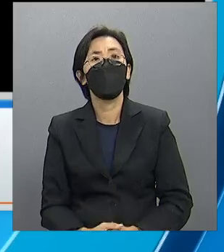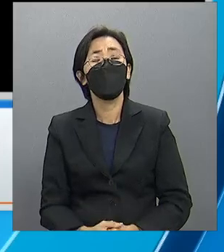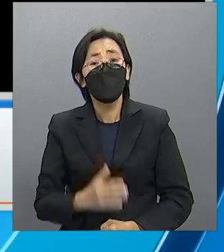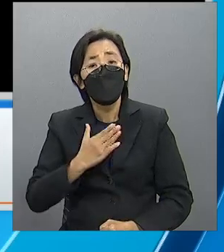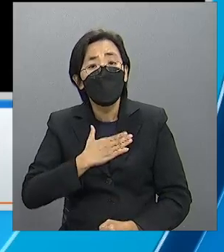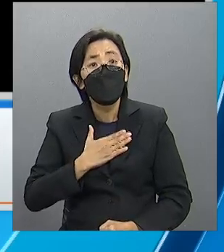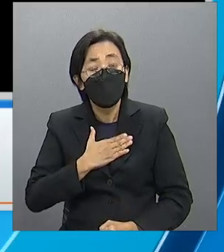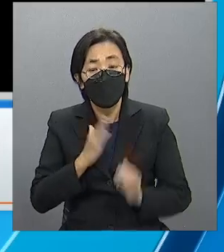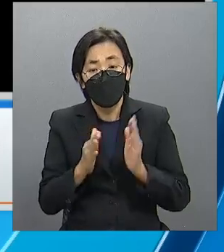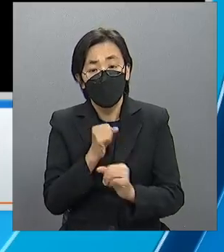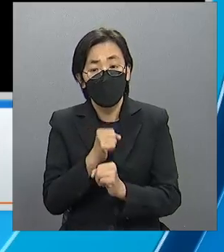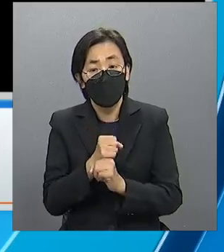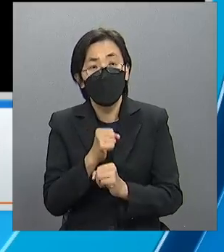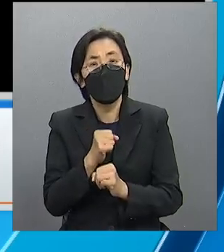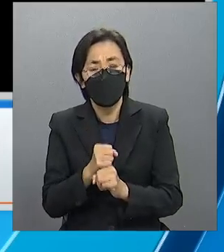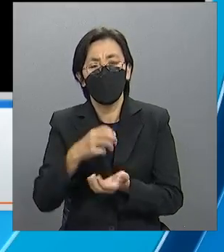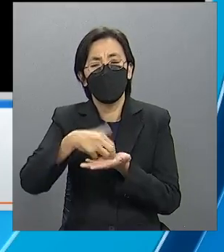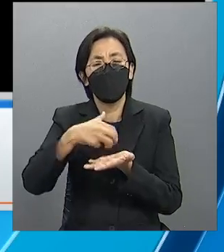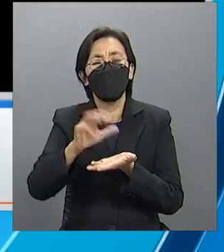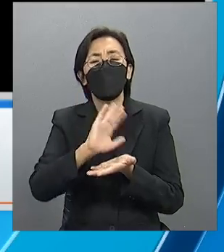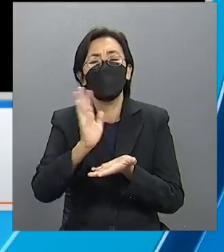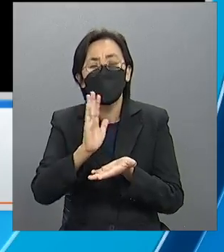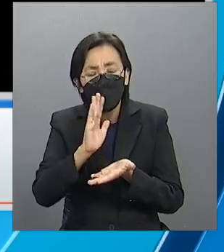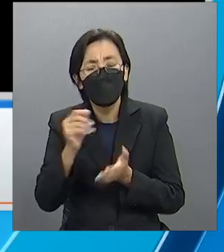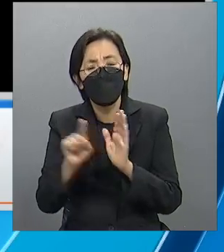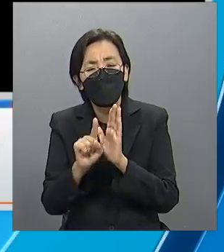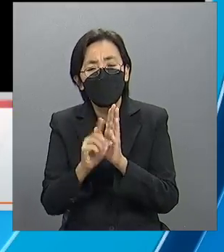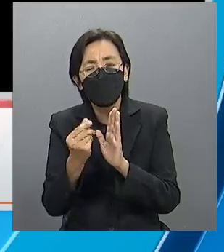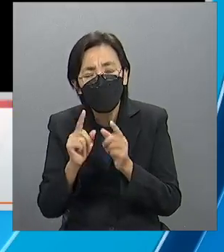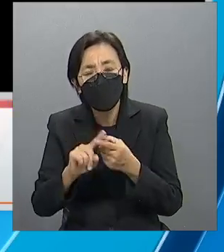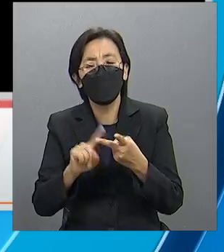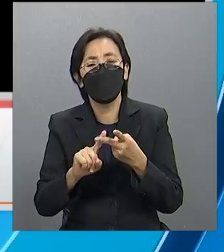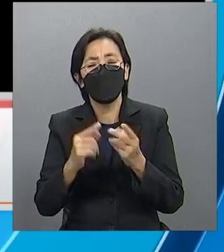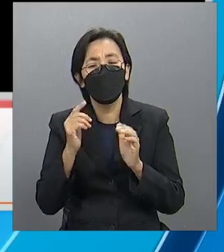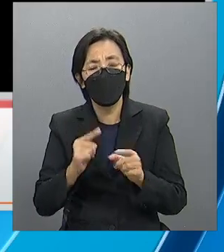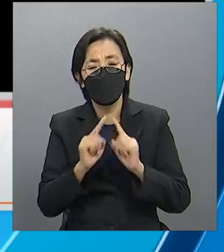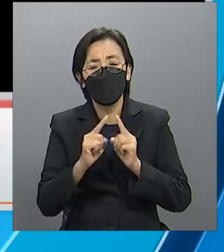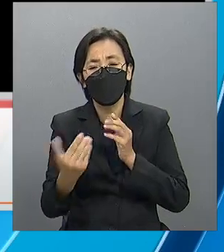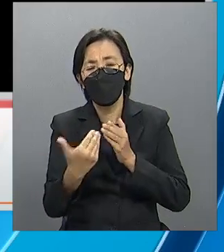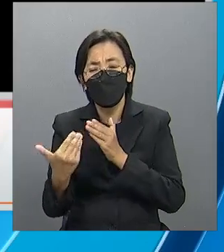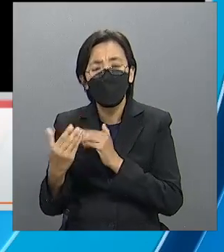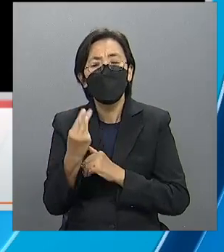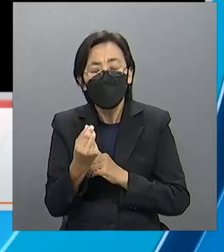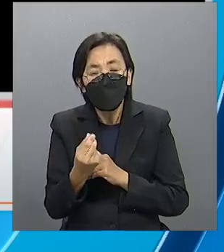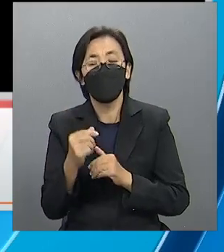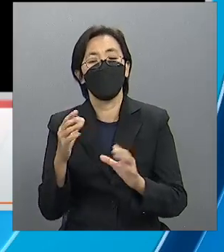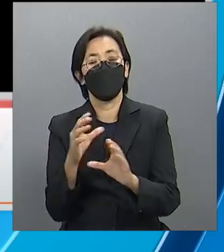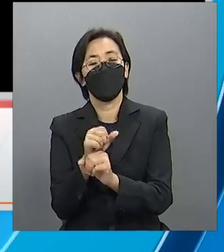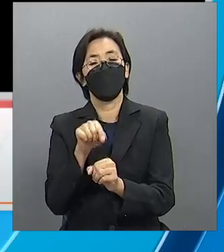ฏที่เองไม่ต้มานางรายงานแล้ว choose thisกี่ครั้ง เธระบบจะประมลวงแล้หมด ซึงมี feedback จปะชาชนใหเหนด้วย